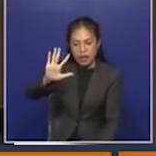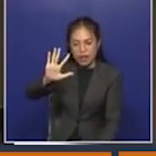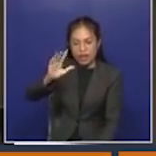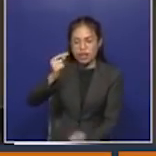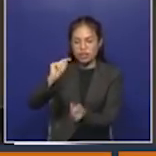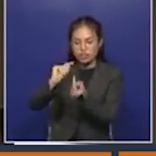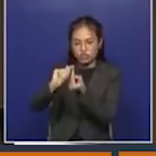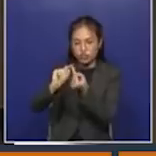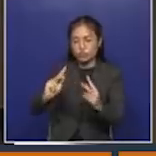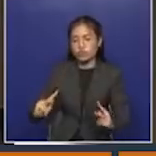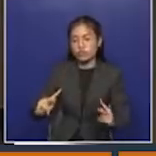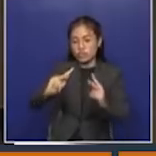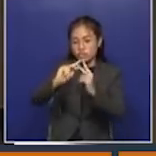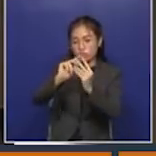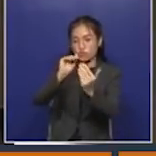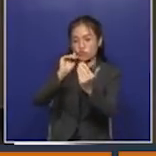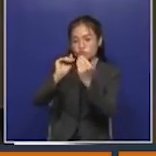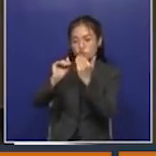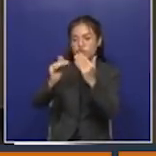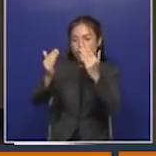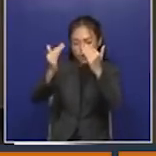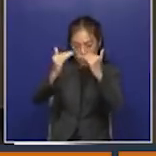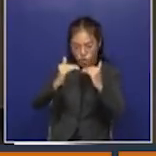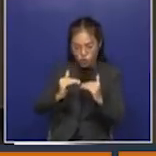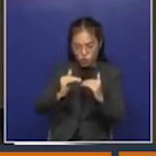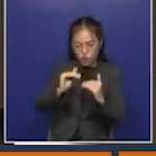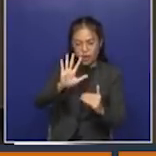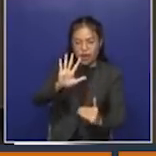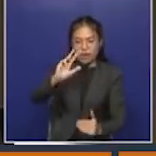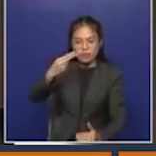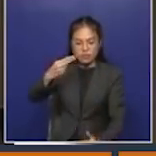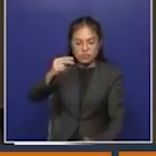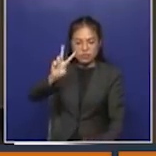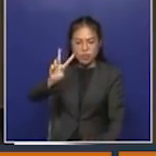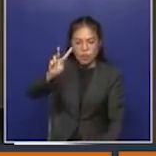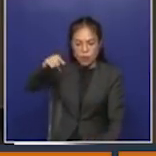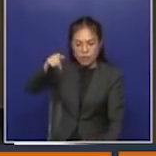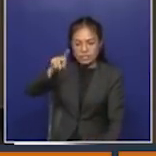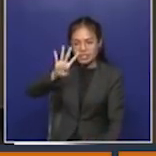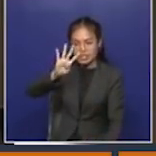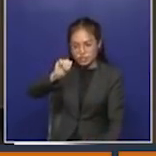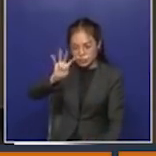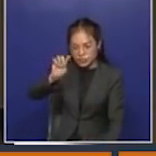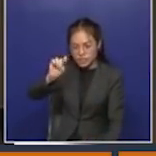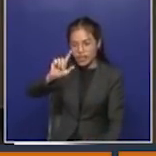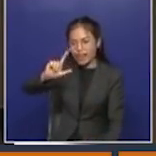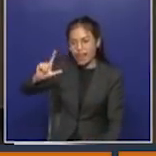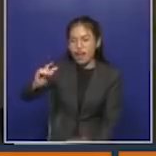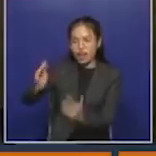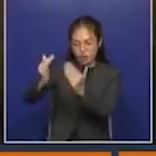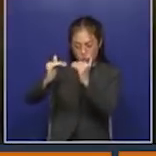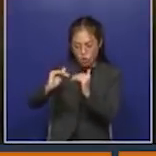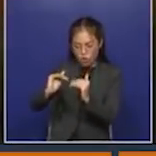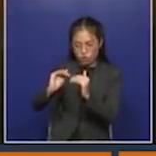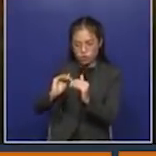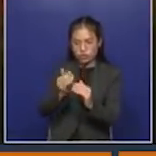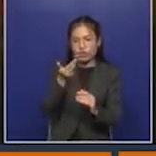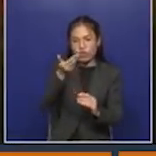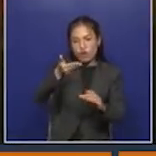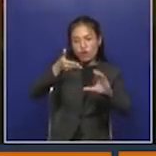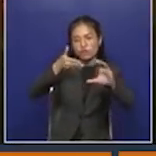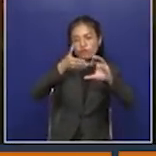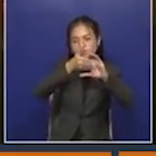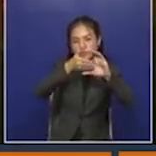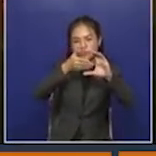2,000 44ล้านบาทโดยจะมีเหตุผลดังต่อไปนี้ค่ะขอสไลด์ด้วย